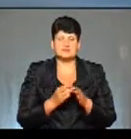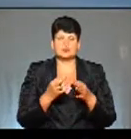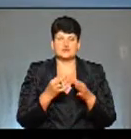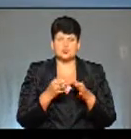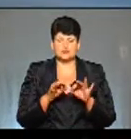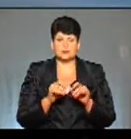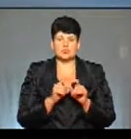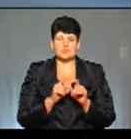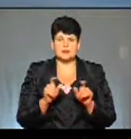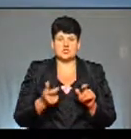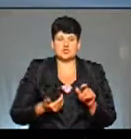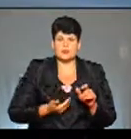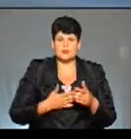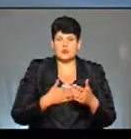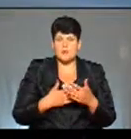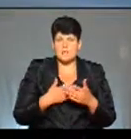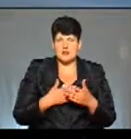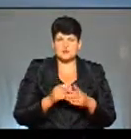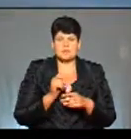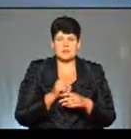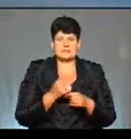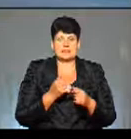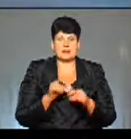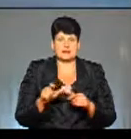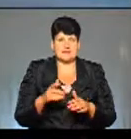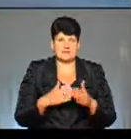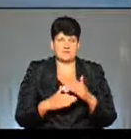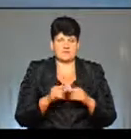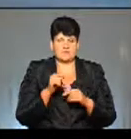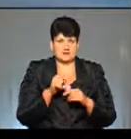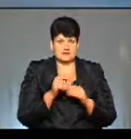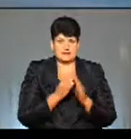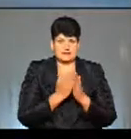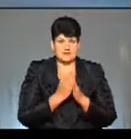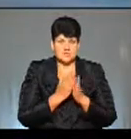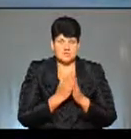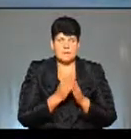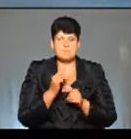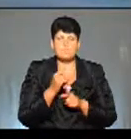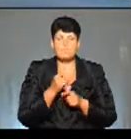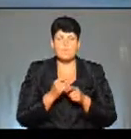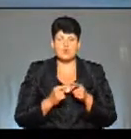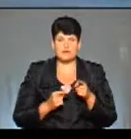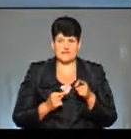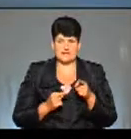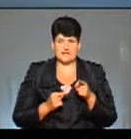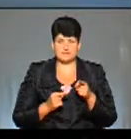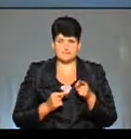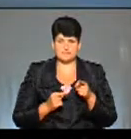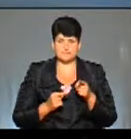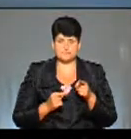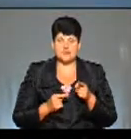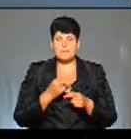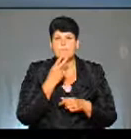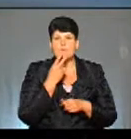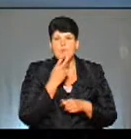та громадського призначення для людей з інвалідністю». І в цій от книзі половина, скажімо так,